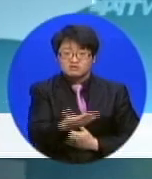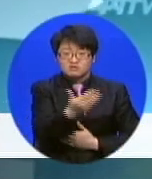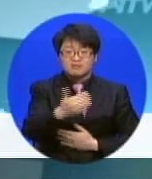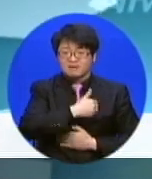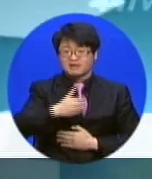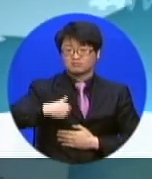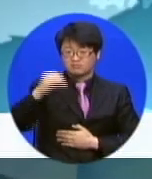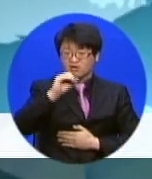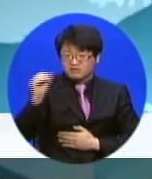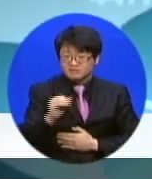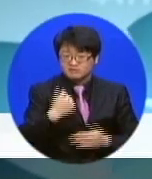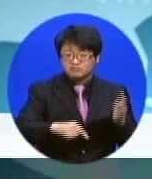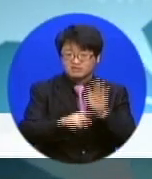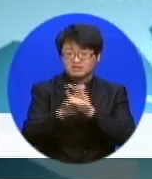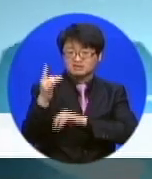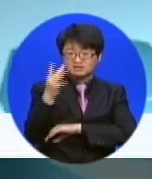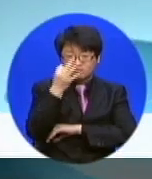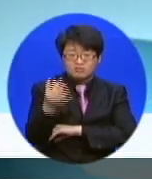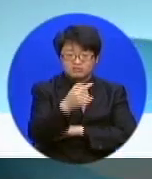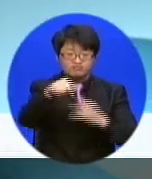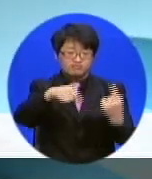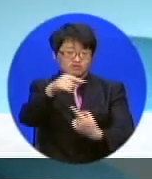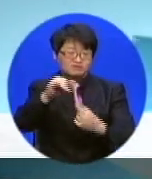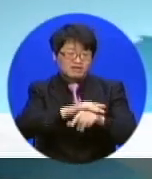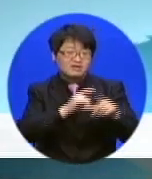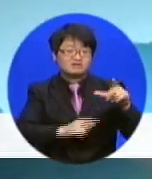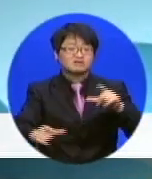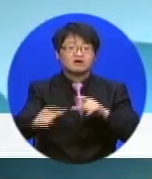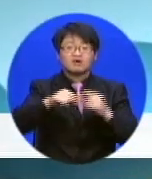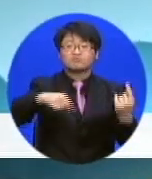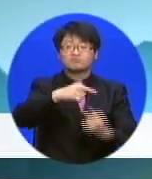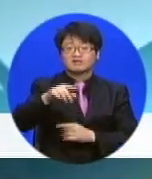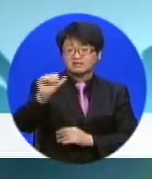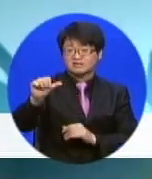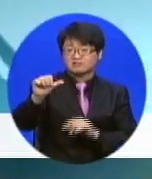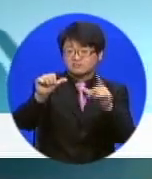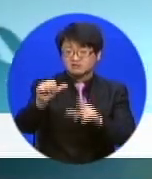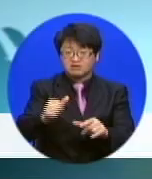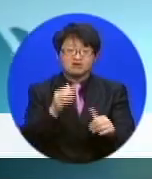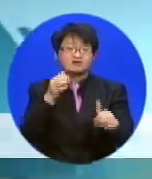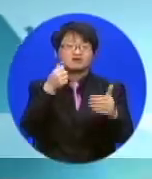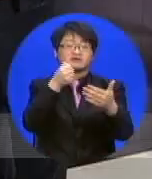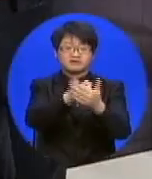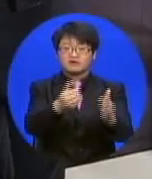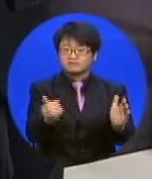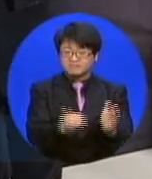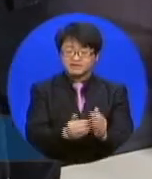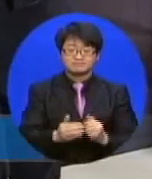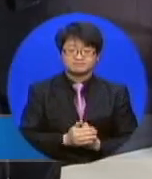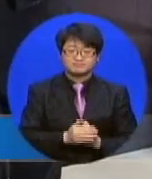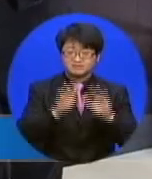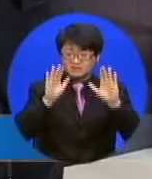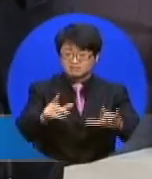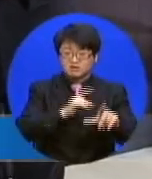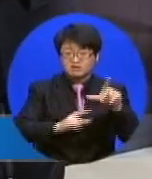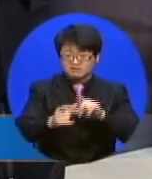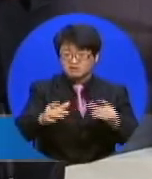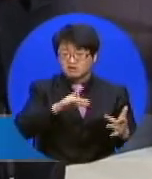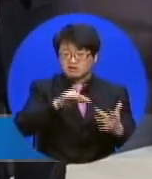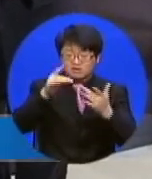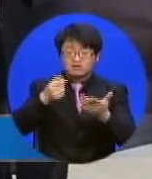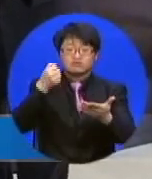만족도 향상을 위해 기존 시청자위원회 추가 시청자위원 5명을 위촉했습니다. 이번에 추가로